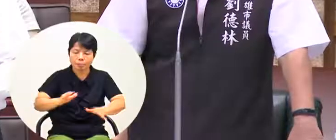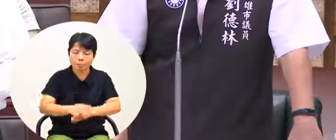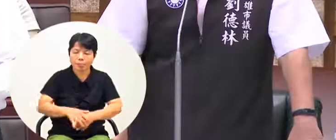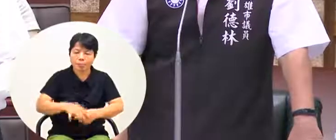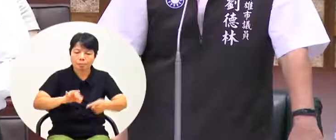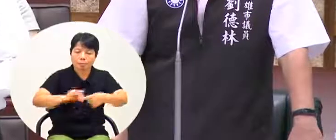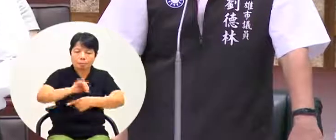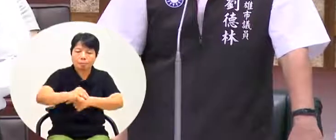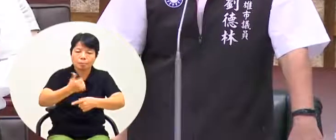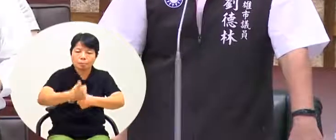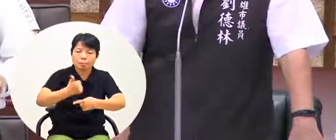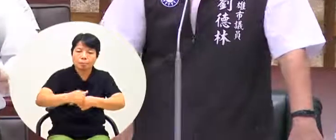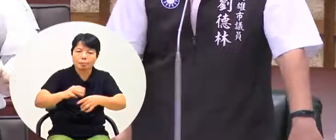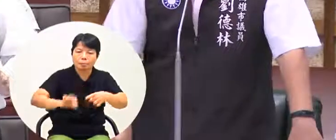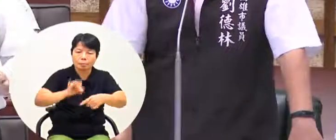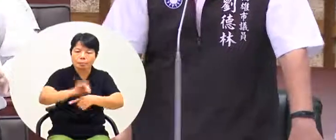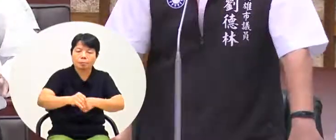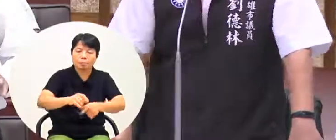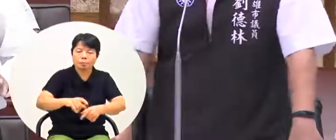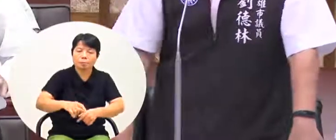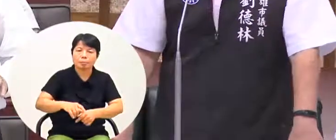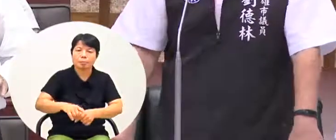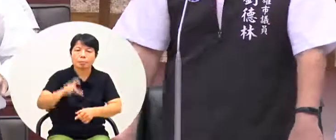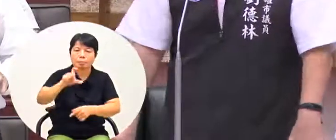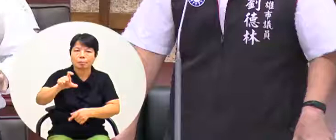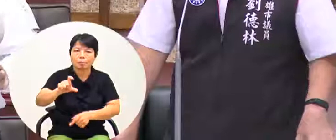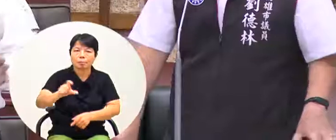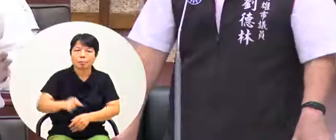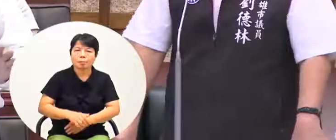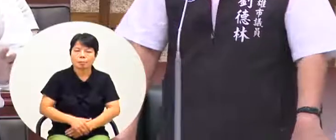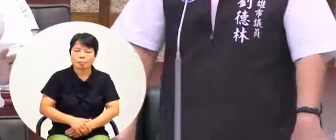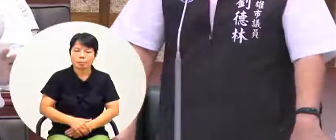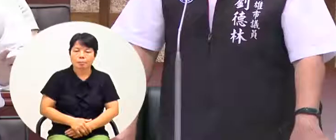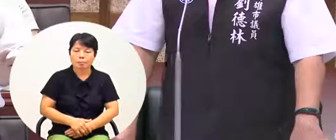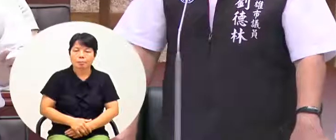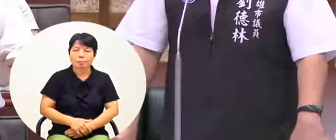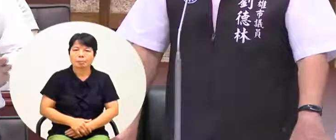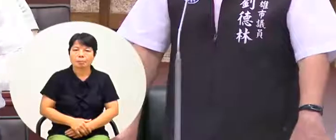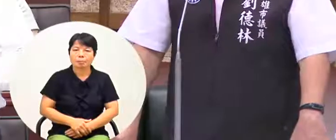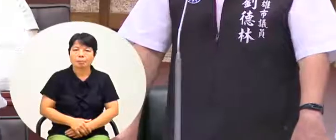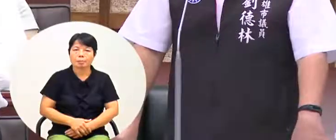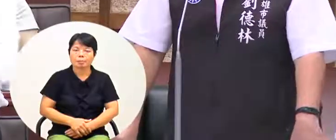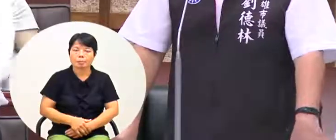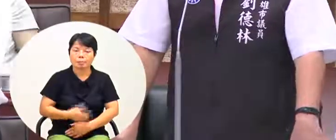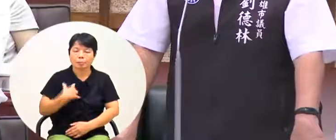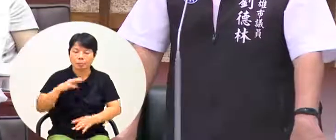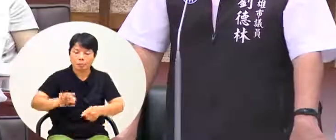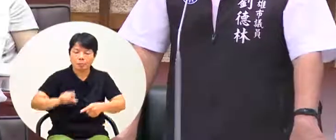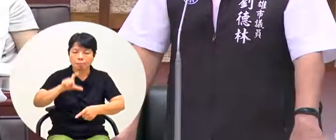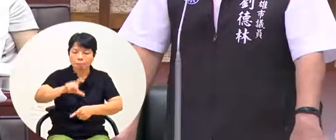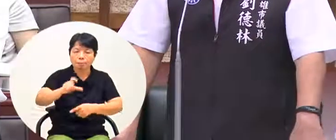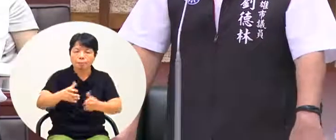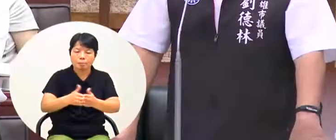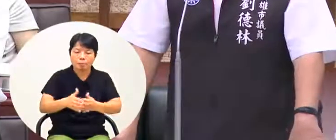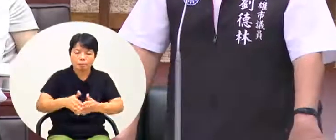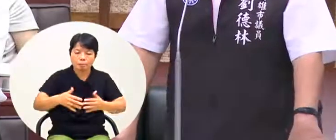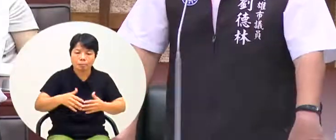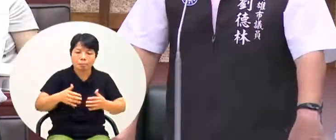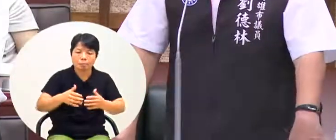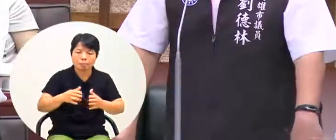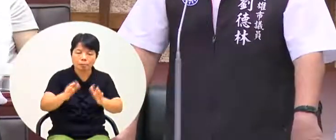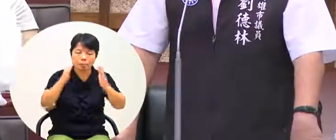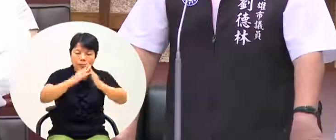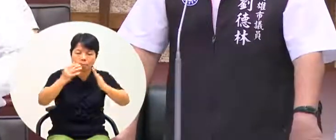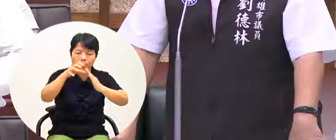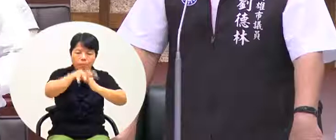60的话，那你 一般现在都是60嘛， 那你的前面的露台跟你后面的老人住宅的通用